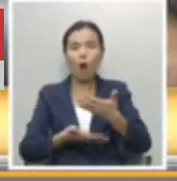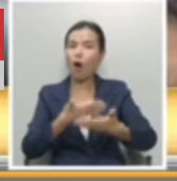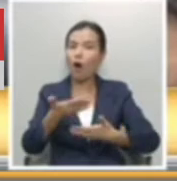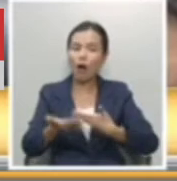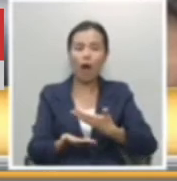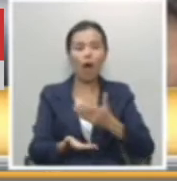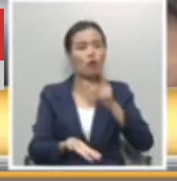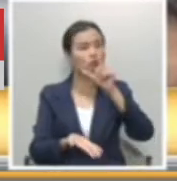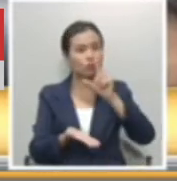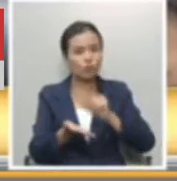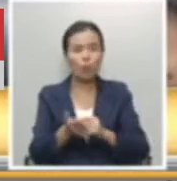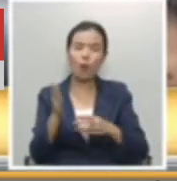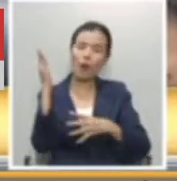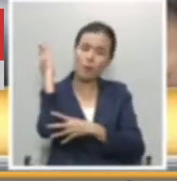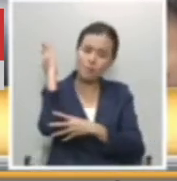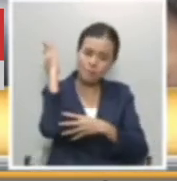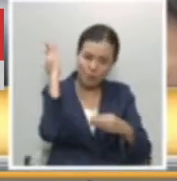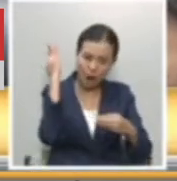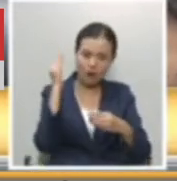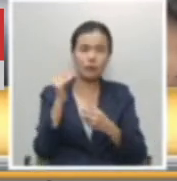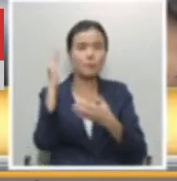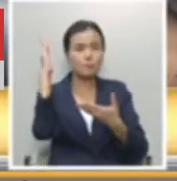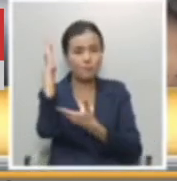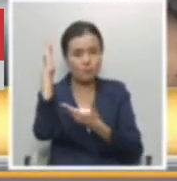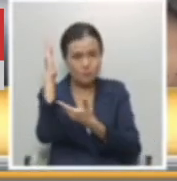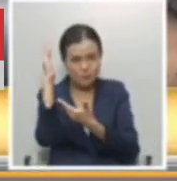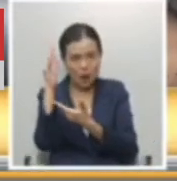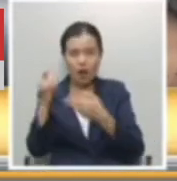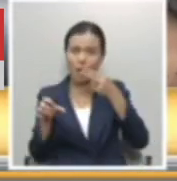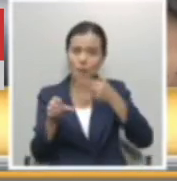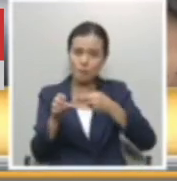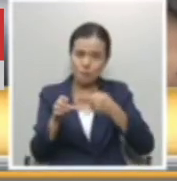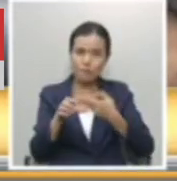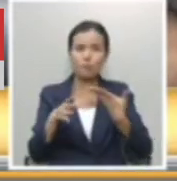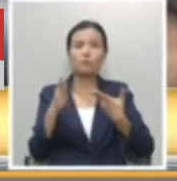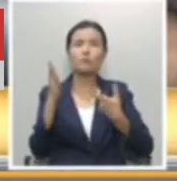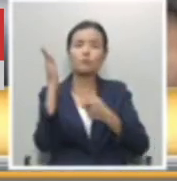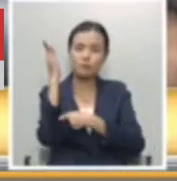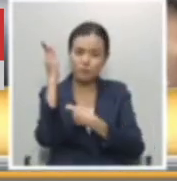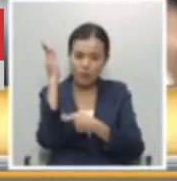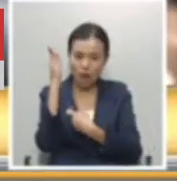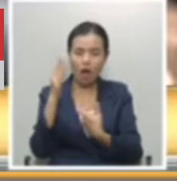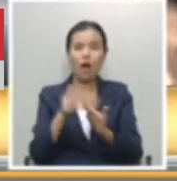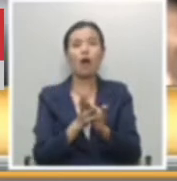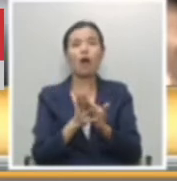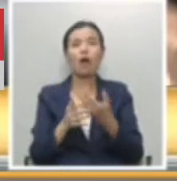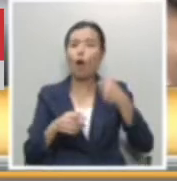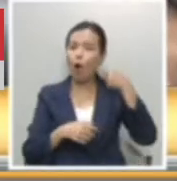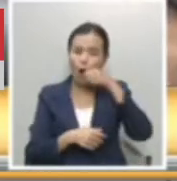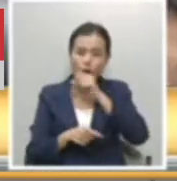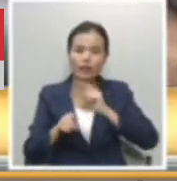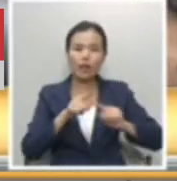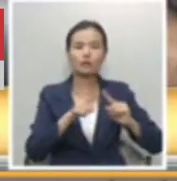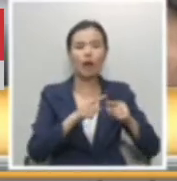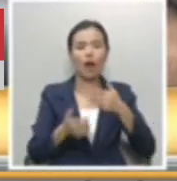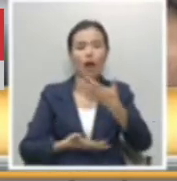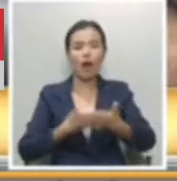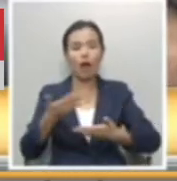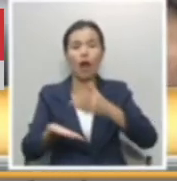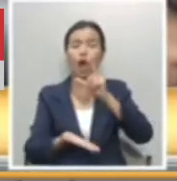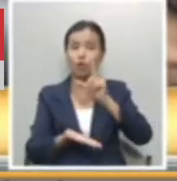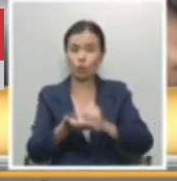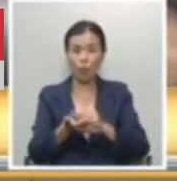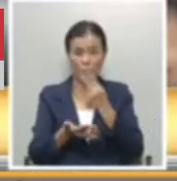มันนะครับข้าวอ้อยตกหมดครับท่านประธานเคยเห็นมาตรการช่วยเหลือเกษตรกรที่เป็นรูปธรรม